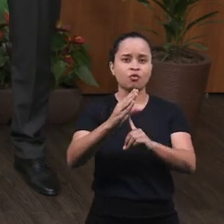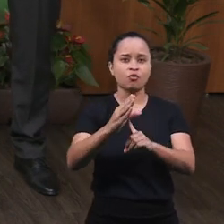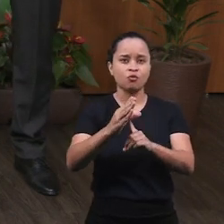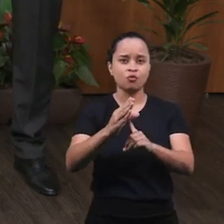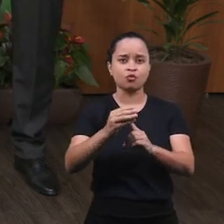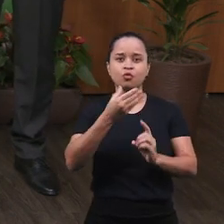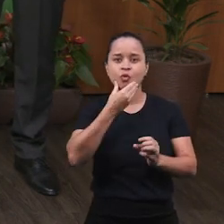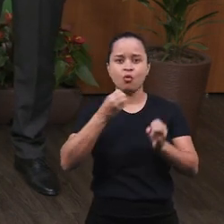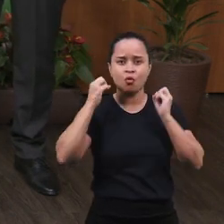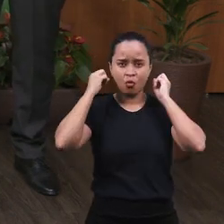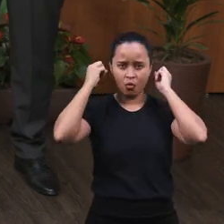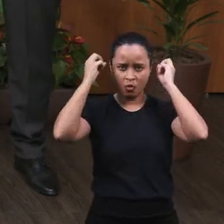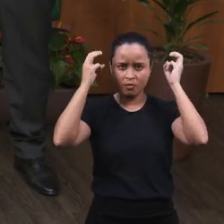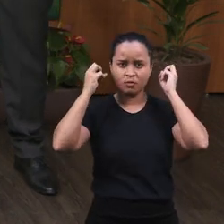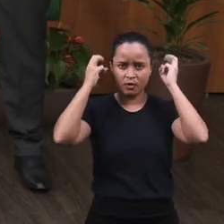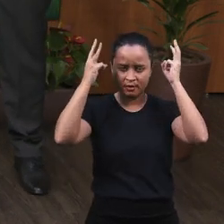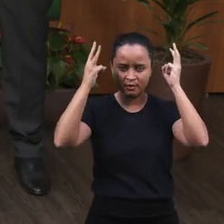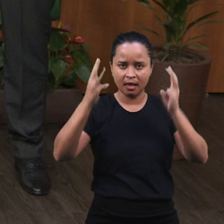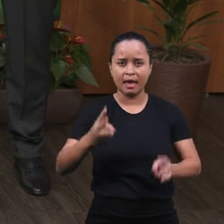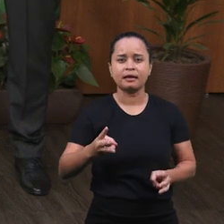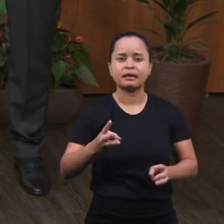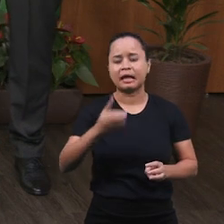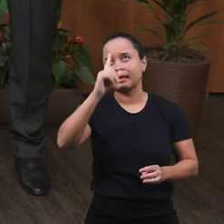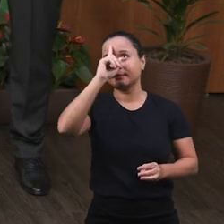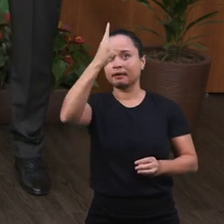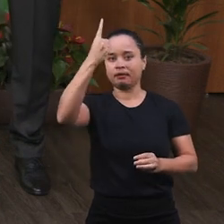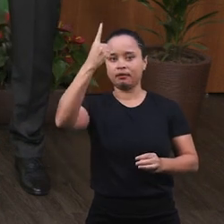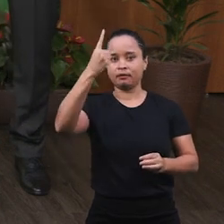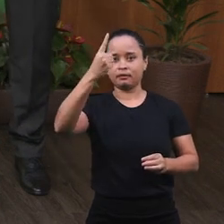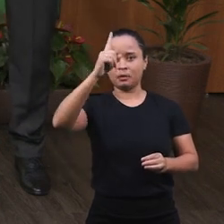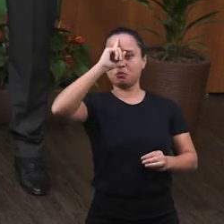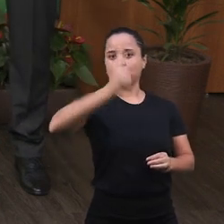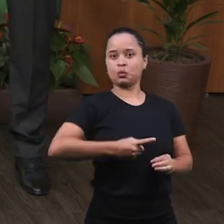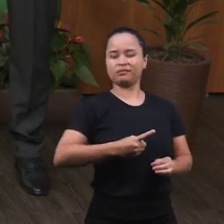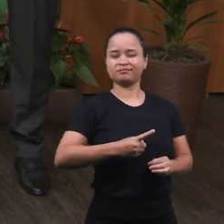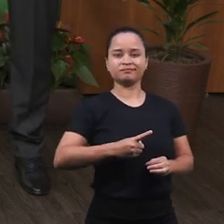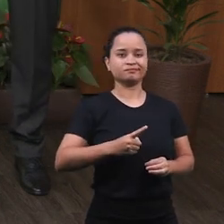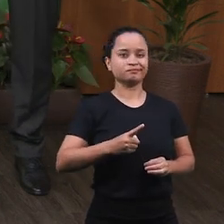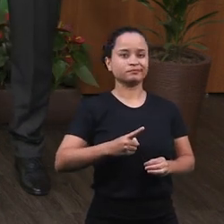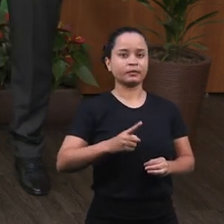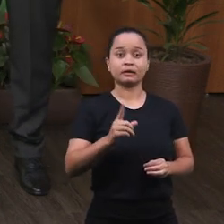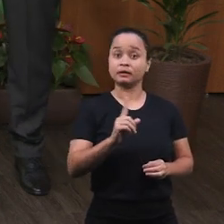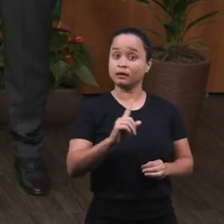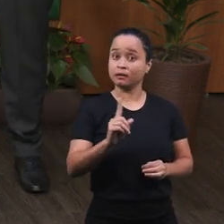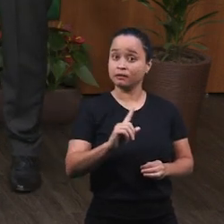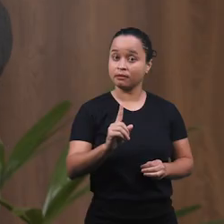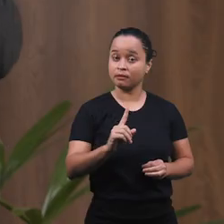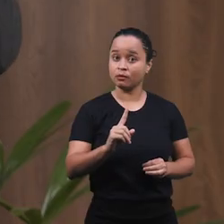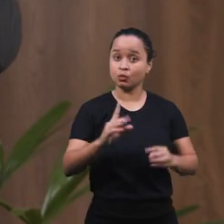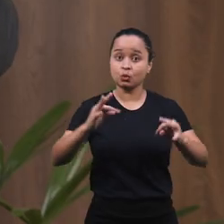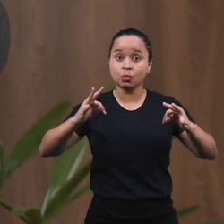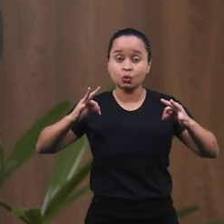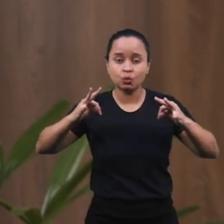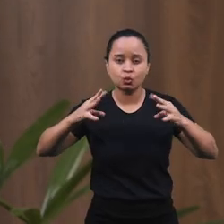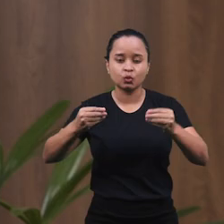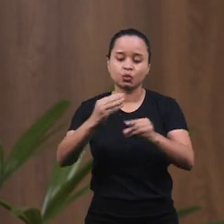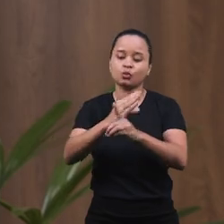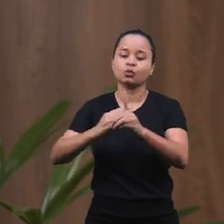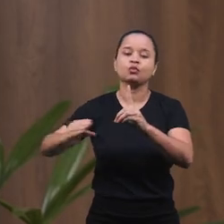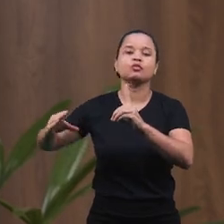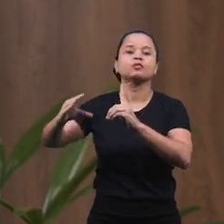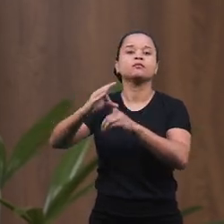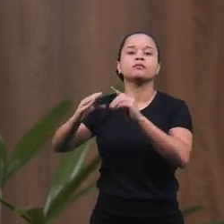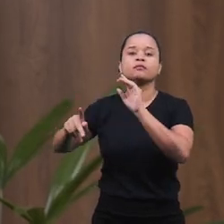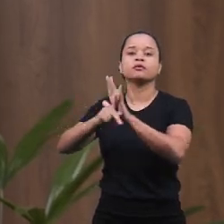la créativité de Moïse, qui était le leader sur Israël, ou de n'importe quelle autre personne. Tous les actes du